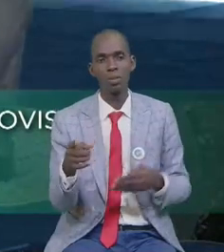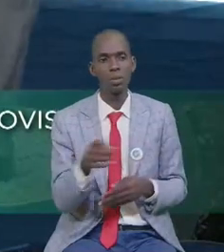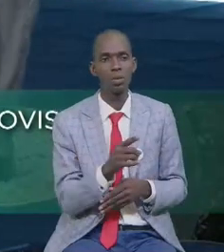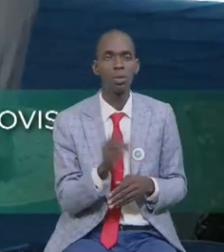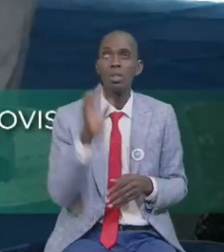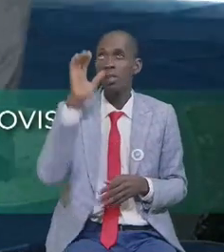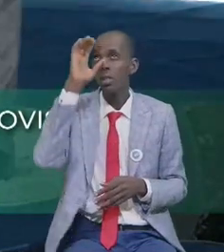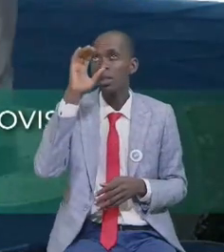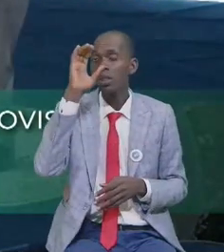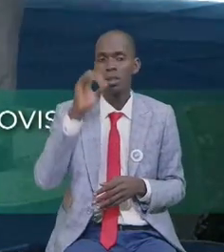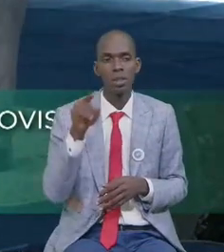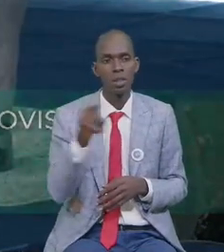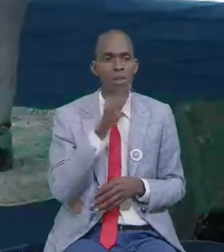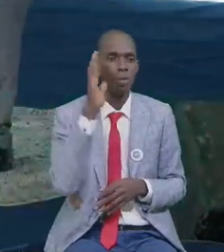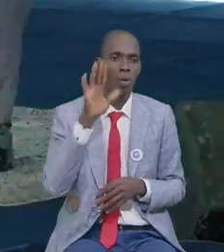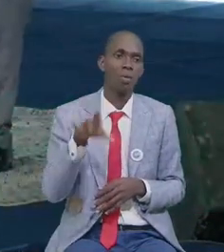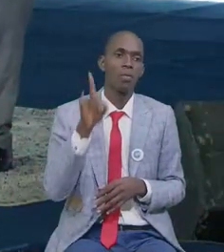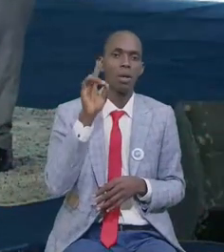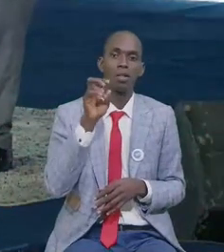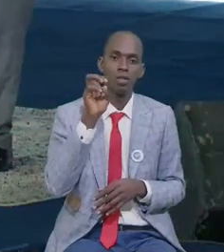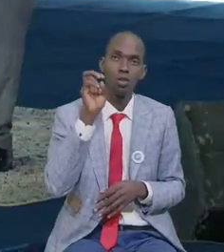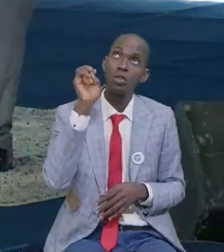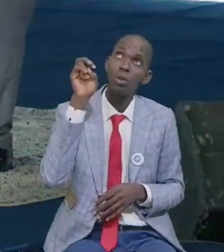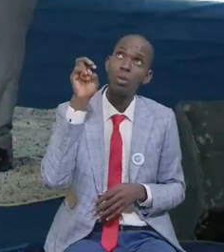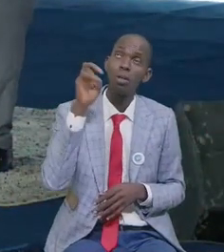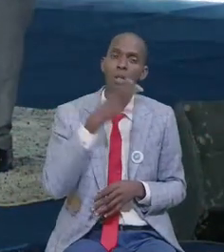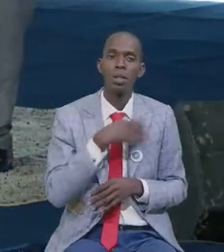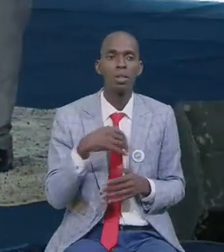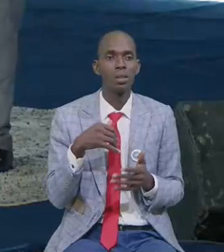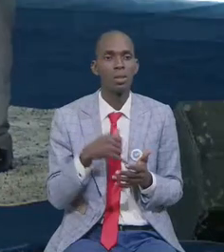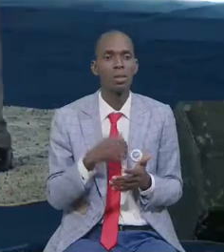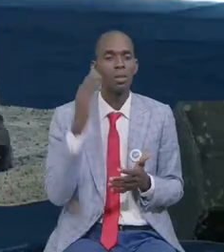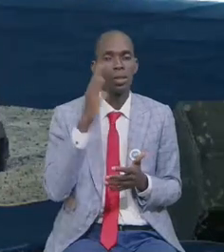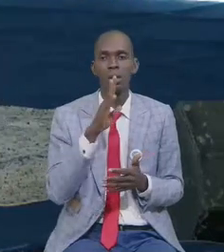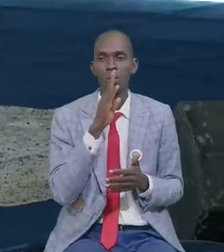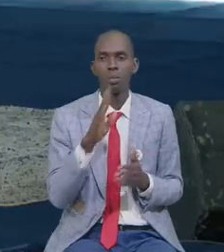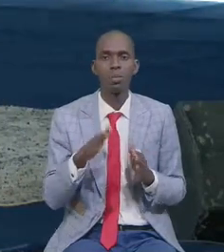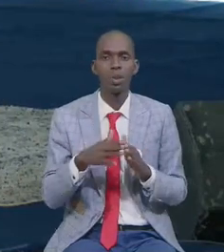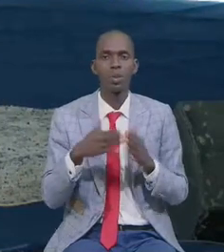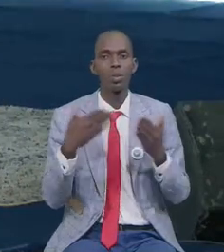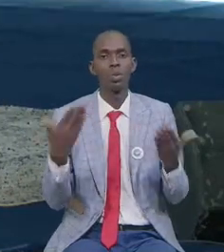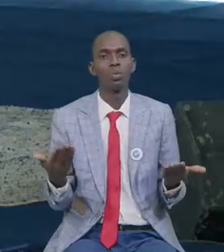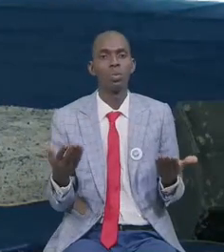et l'on vous donnera. Cherchez, vous trouverez. Frappez, et l'on vous ouvrira.